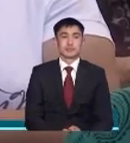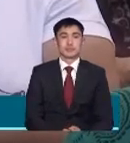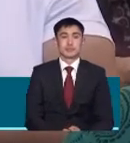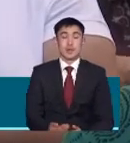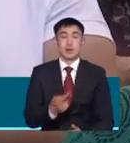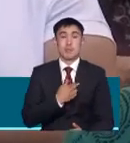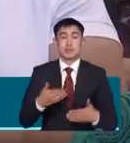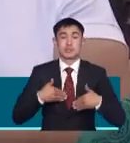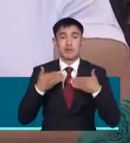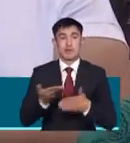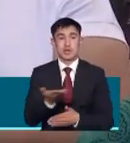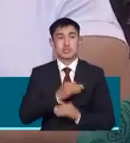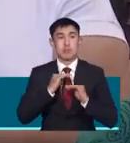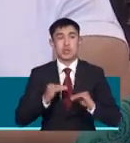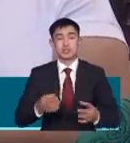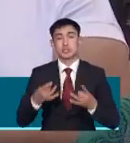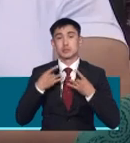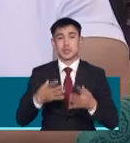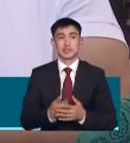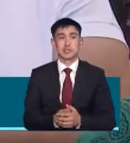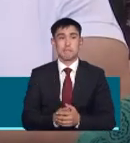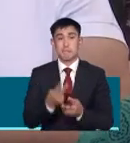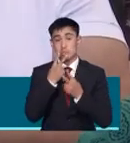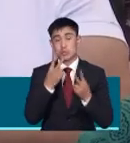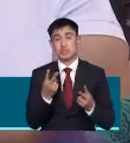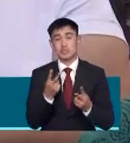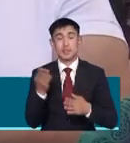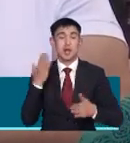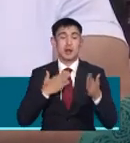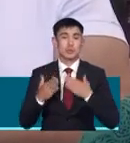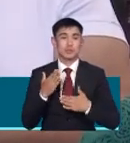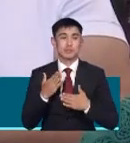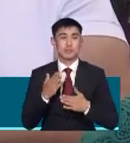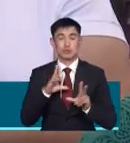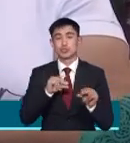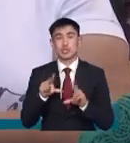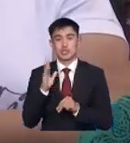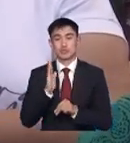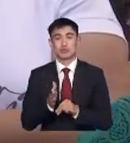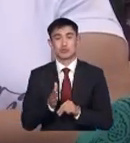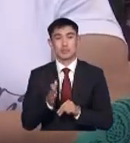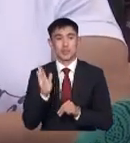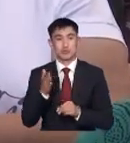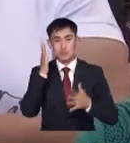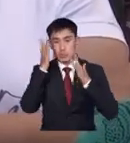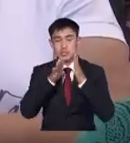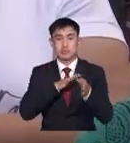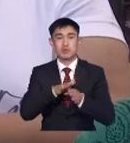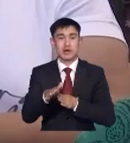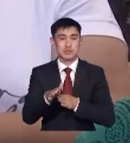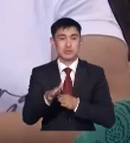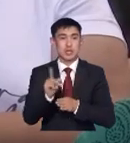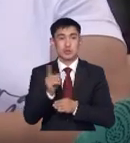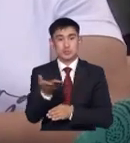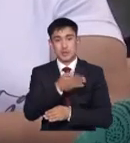Я поздравляю наших малышей с праздником. Смотришь на них и радуешься. Пусть счастливы будут, пусть мечты их сбываются,